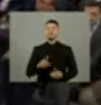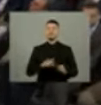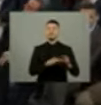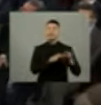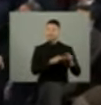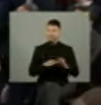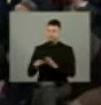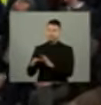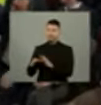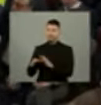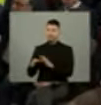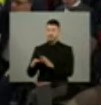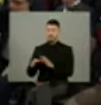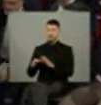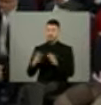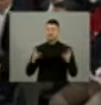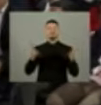όποιος θέλει, βλέπει φως και μπαίνει.